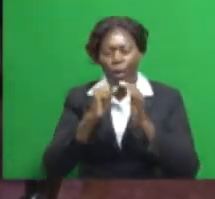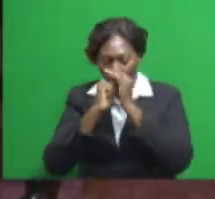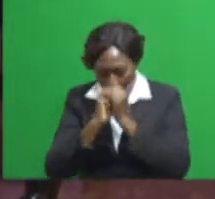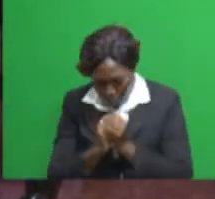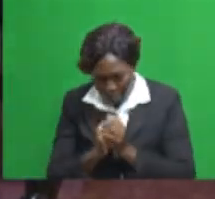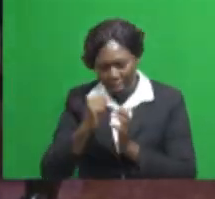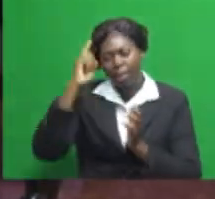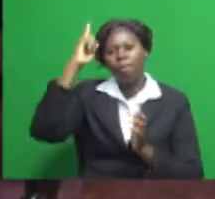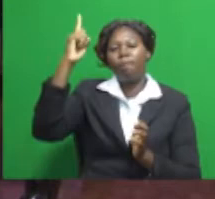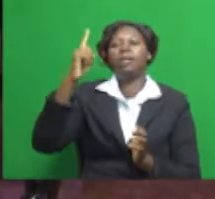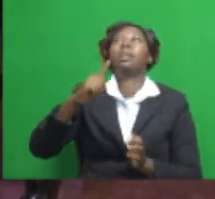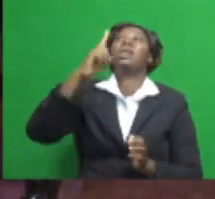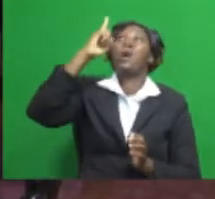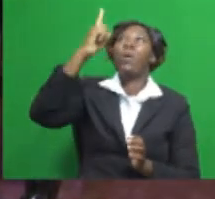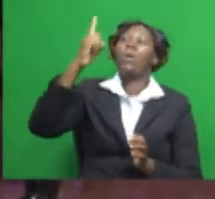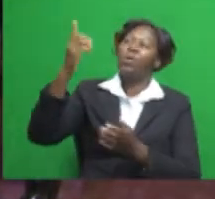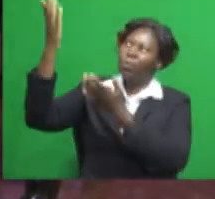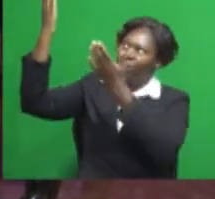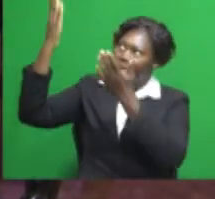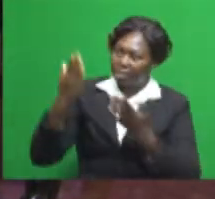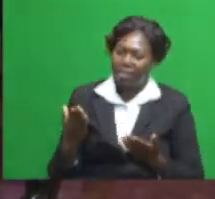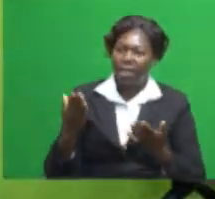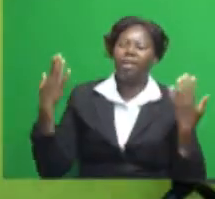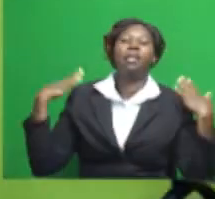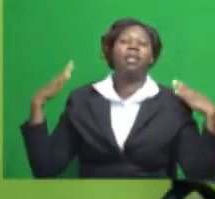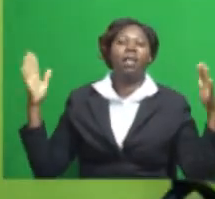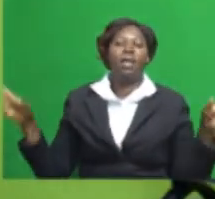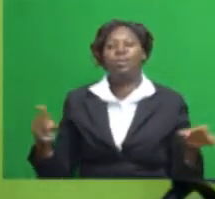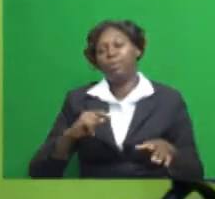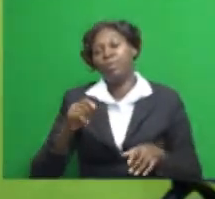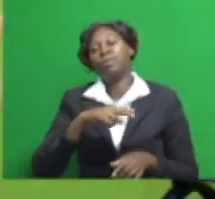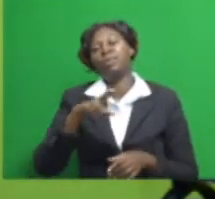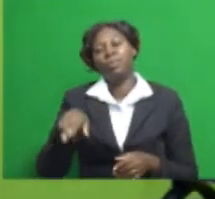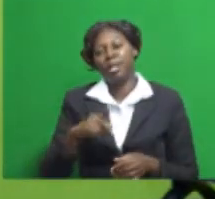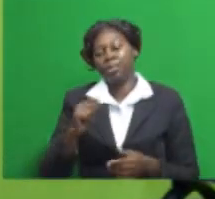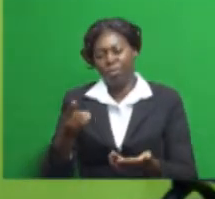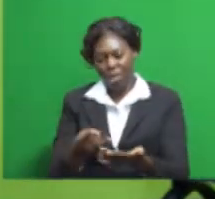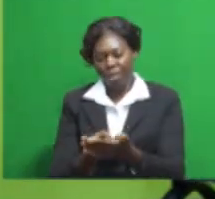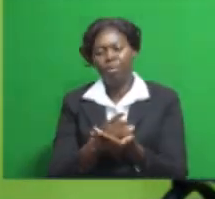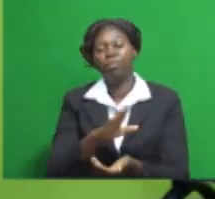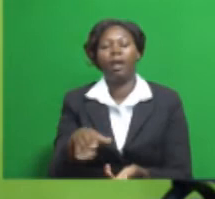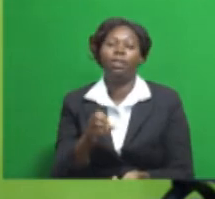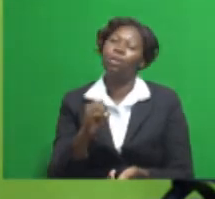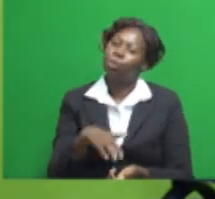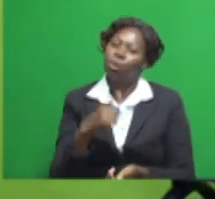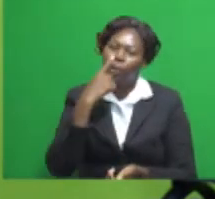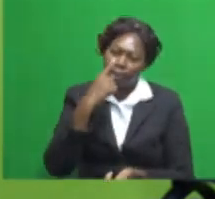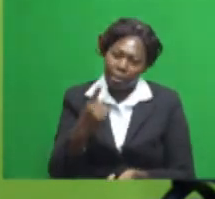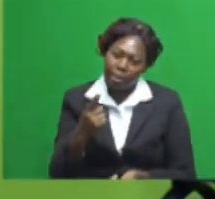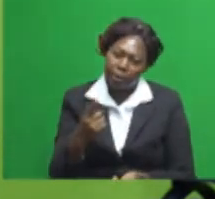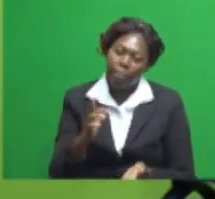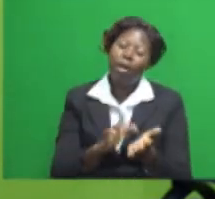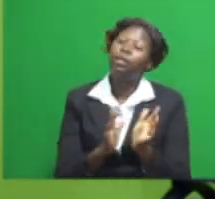Mwari otumira but mukuziva kwake saka vateereri muri kuonera kuti Jesu chaiye